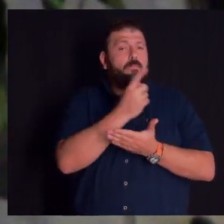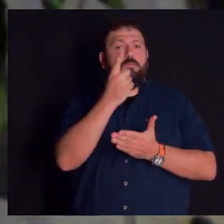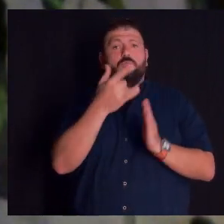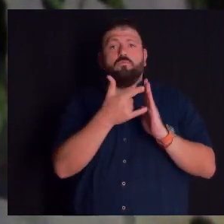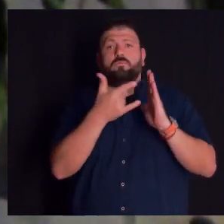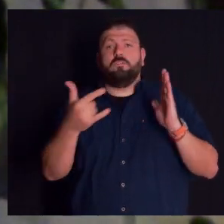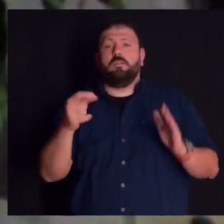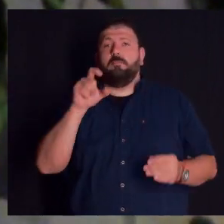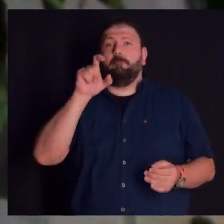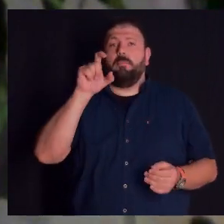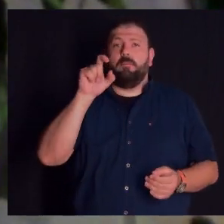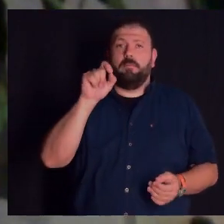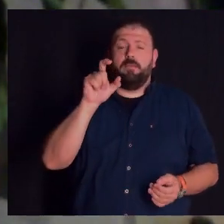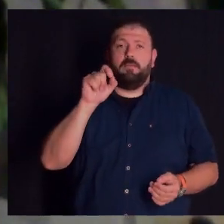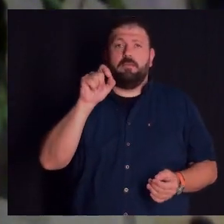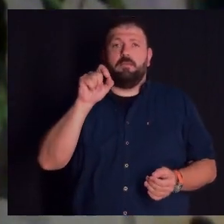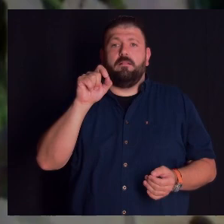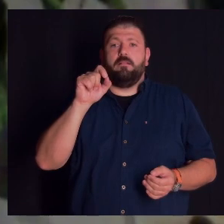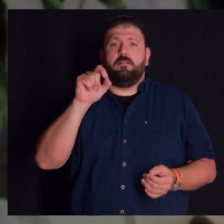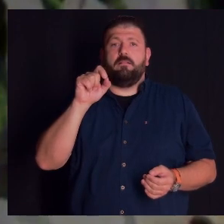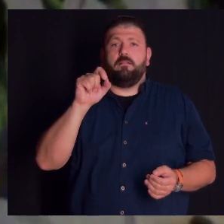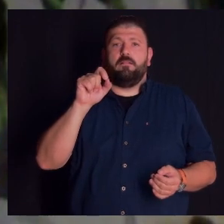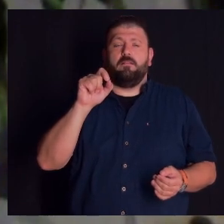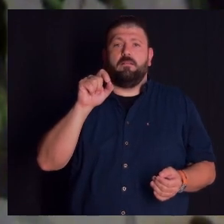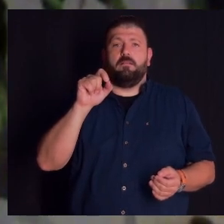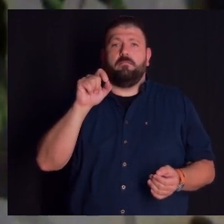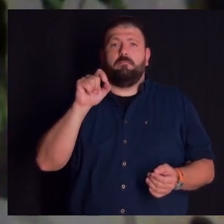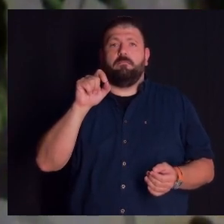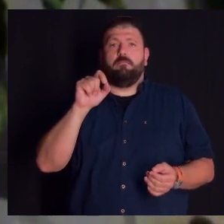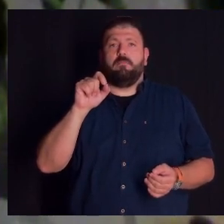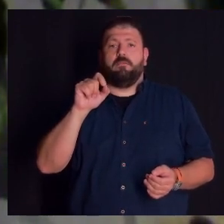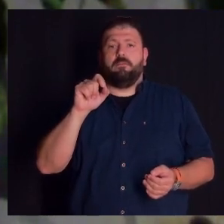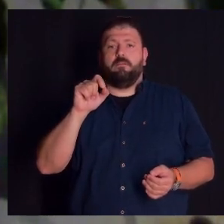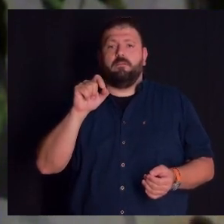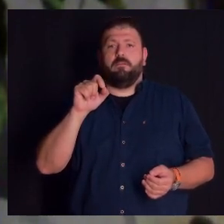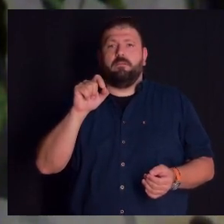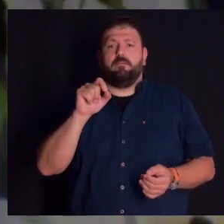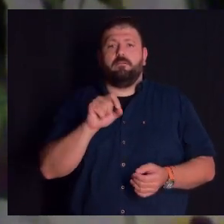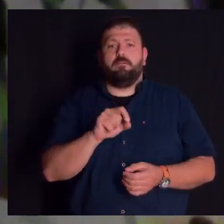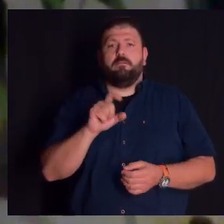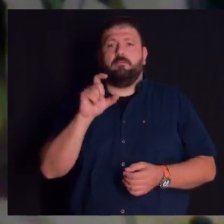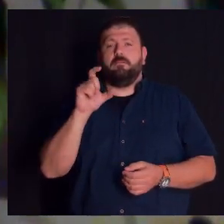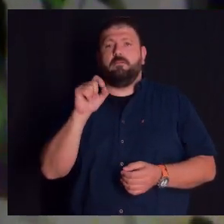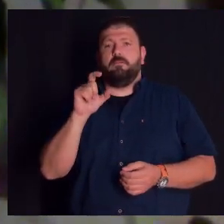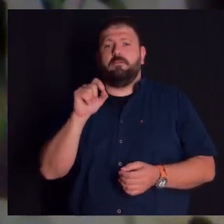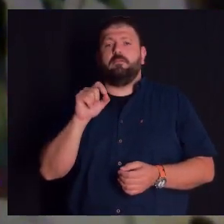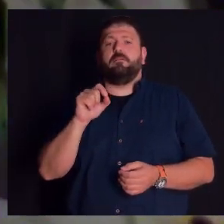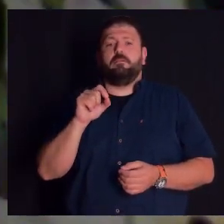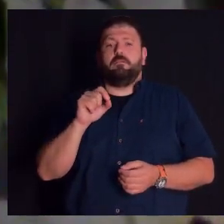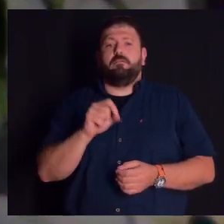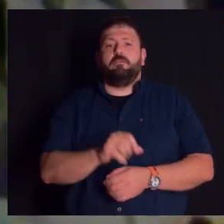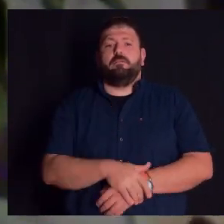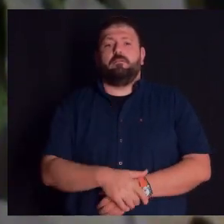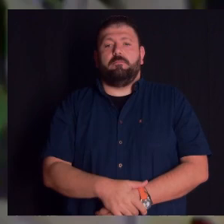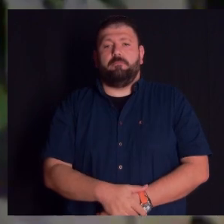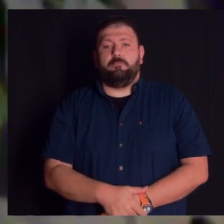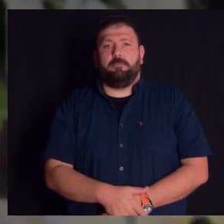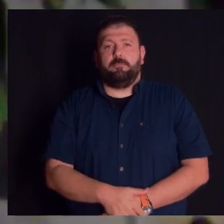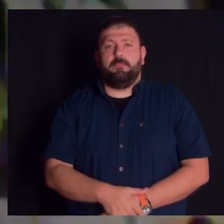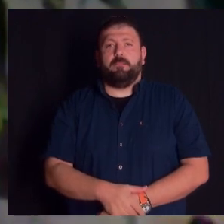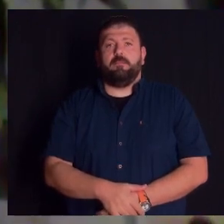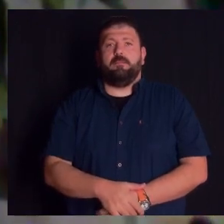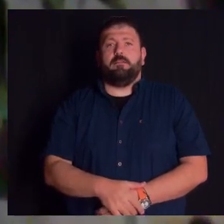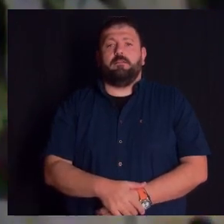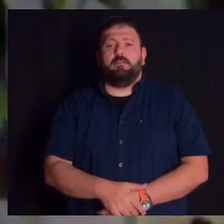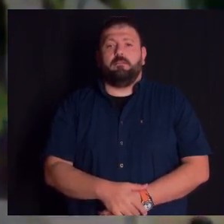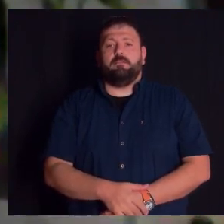check of 20 средних зарплат в нашем регионе